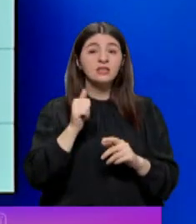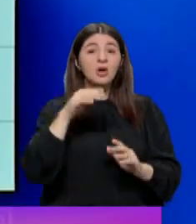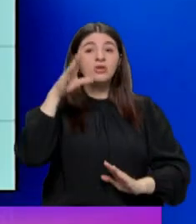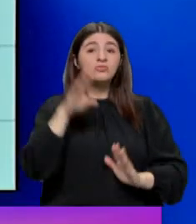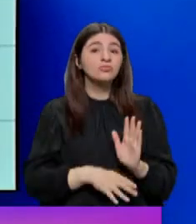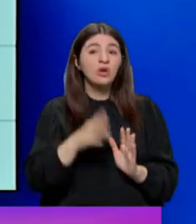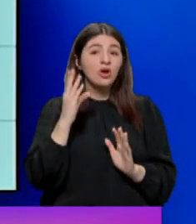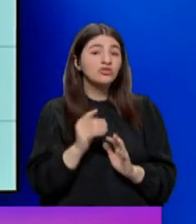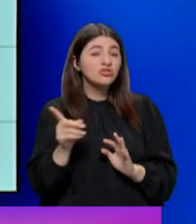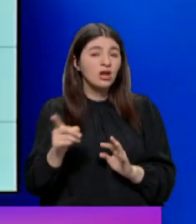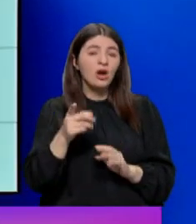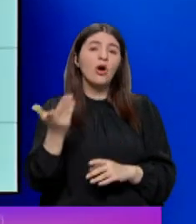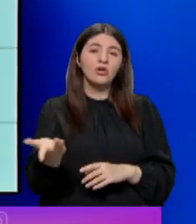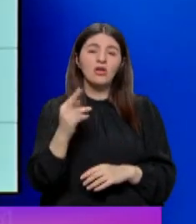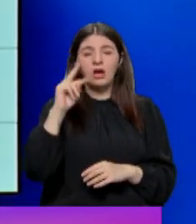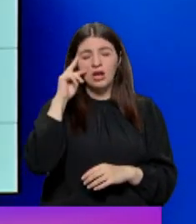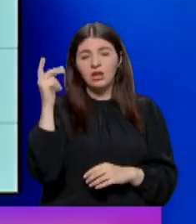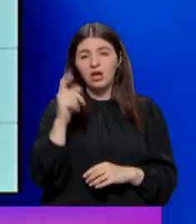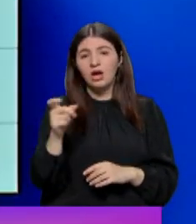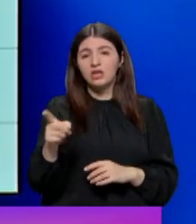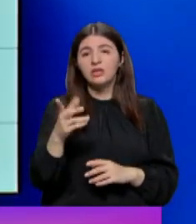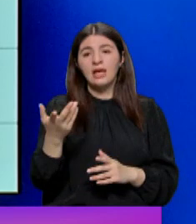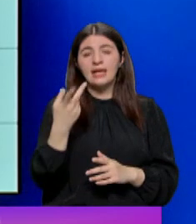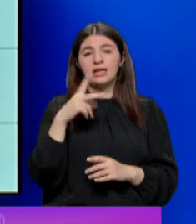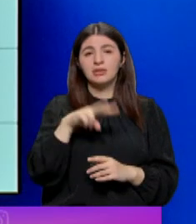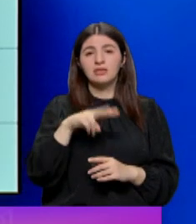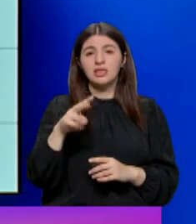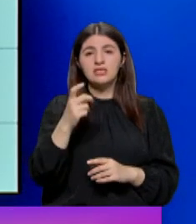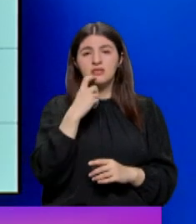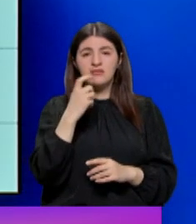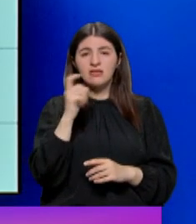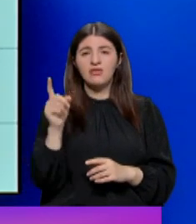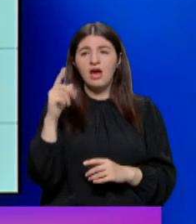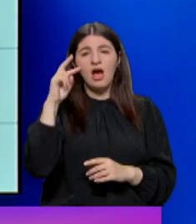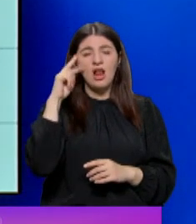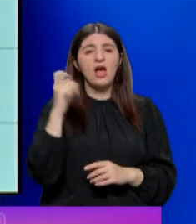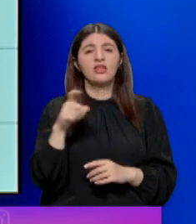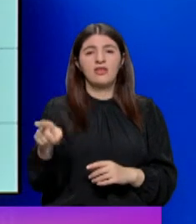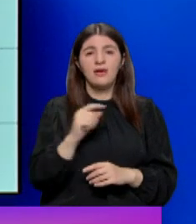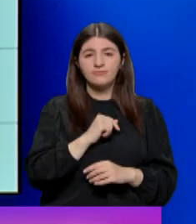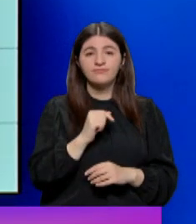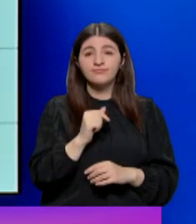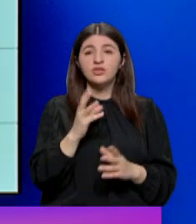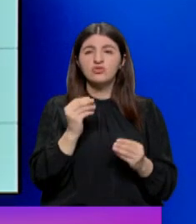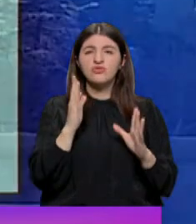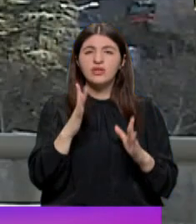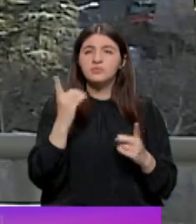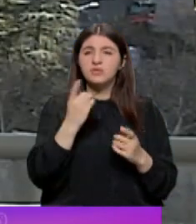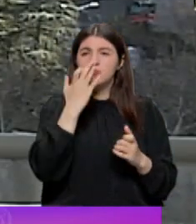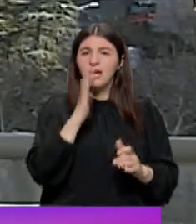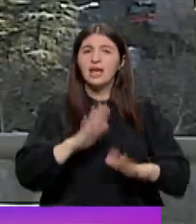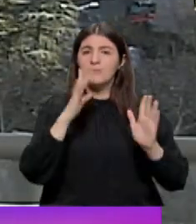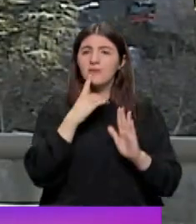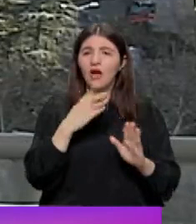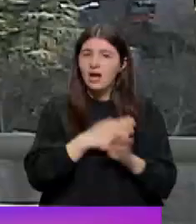düşecek %34'e? O da Aralık ayının, yani 2022 yılının Aralık ayında. Çok da fazla bir şey beklemeyin